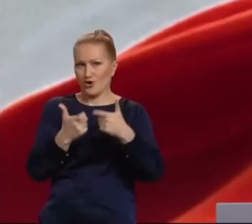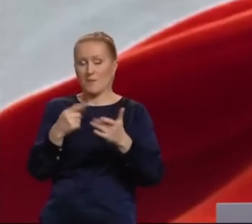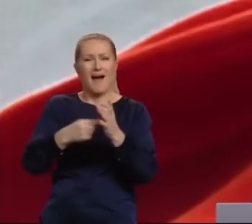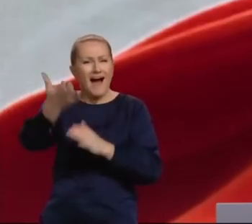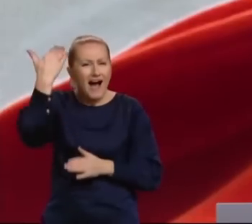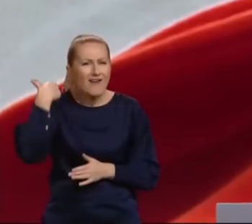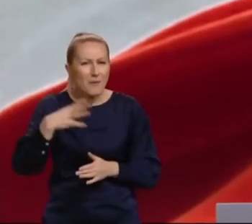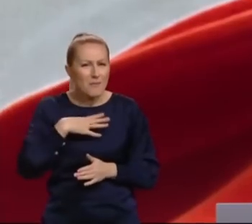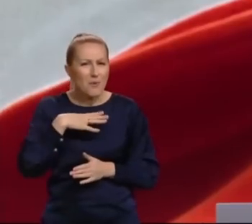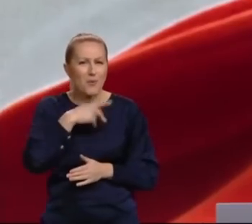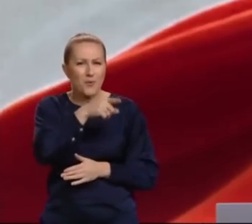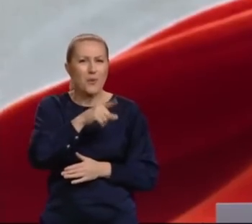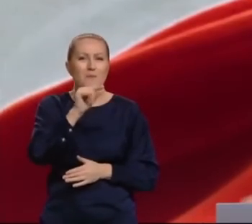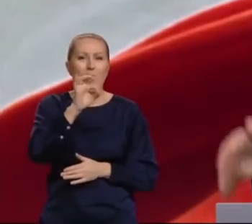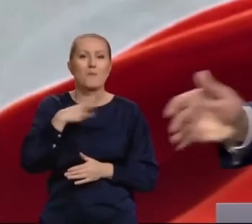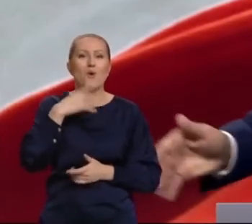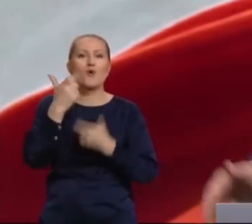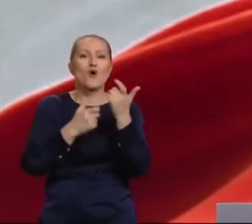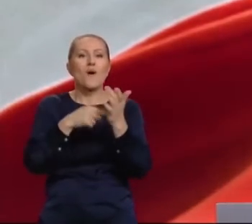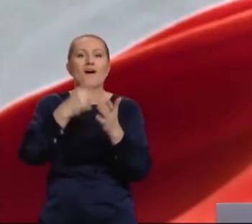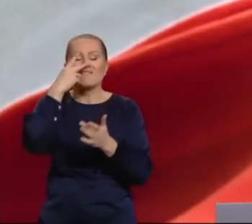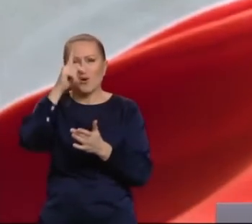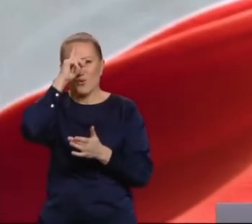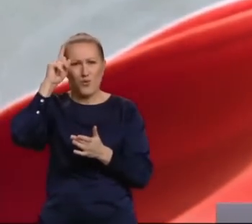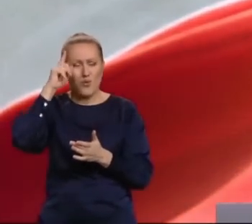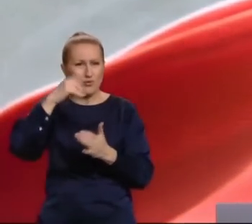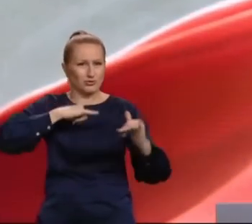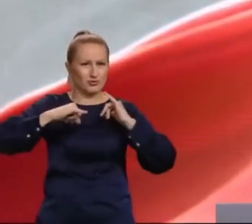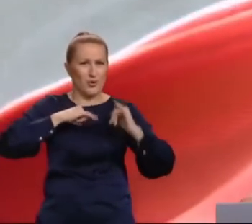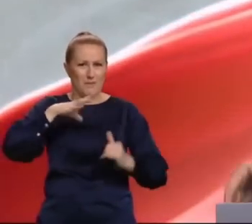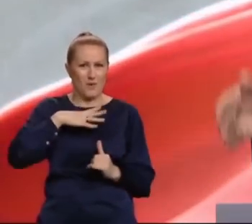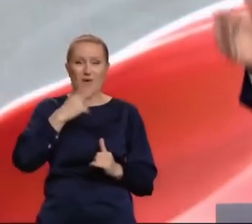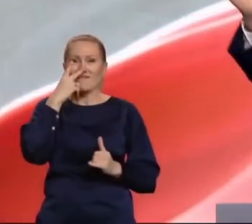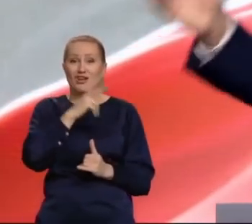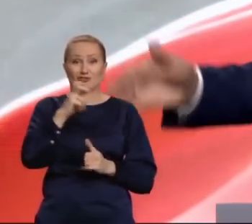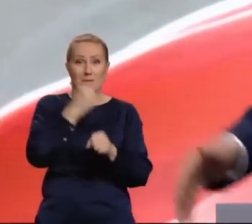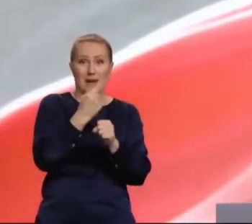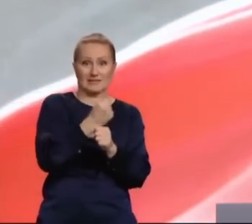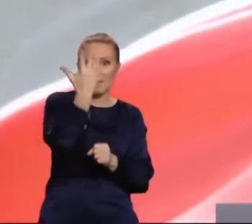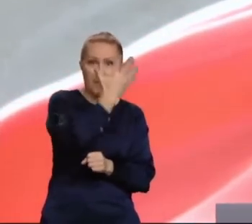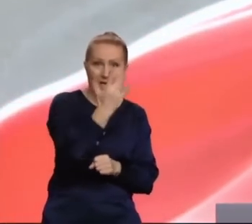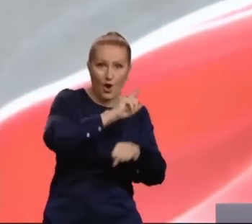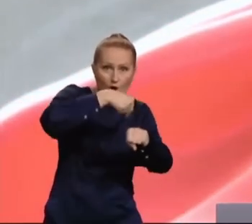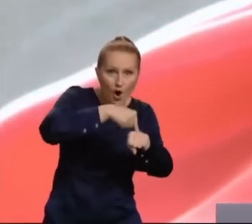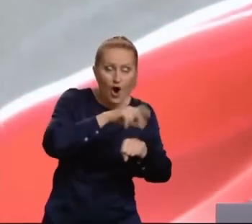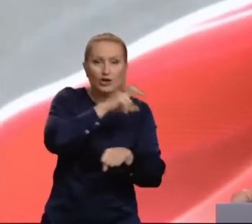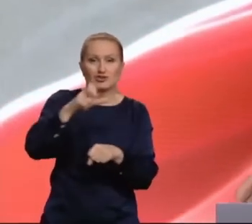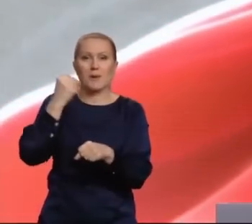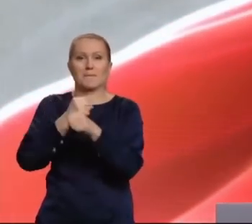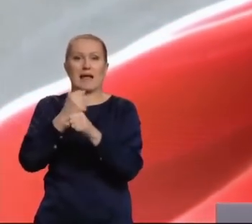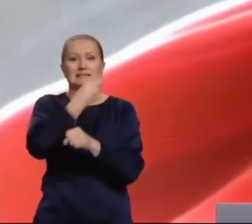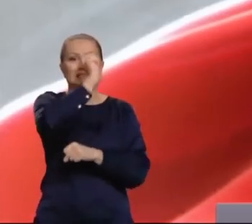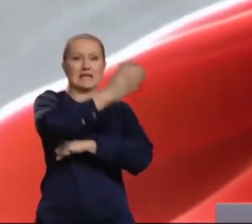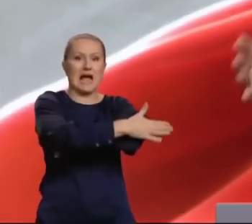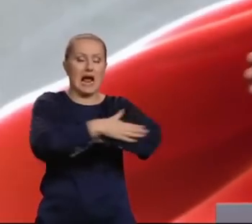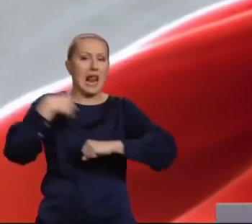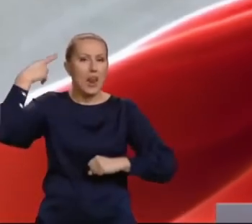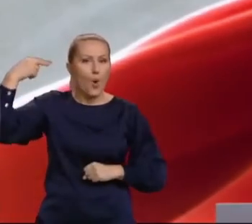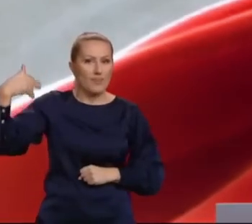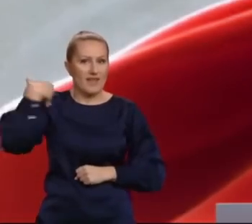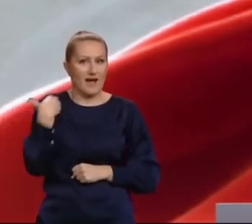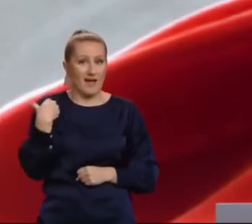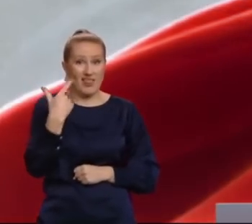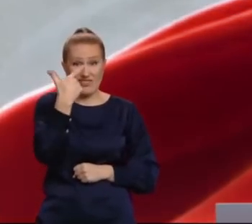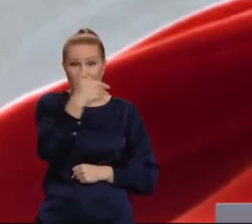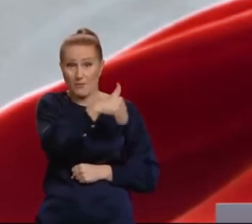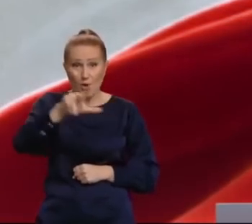praca po 5 zł za godzinę, czy bezrobocie, czy umowa śmieciowa, czy praca na zmywaku w Londynie.